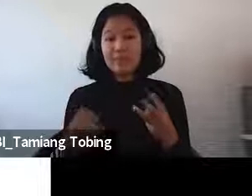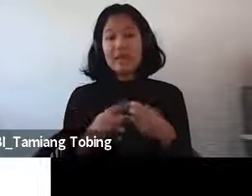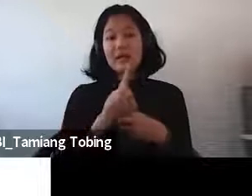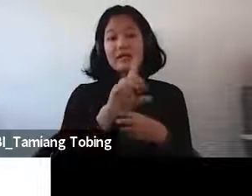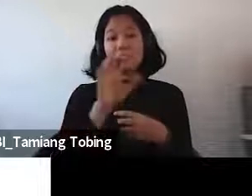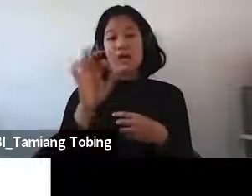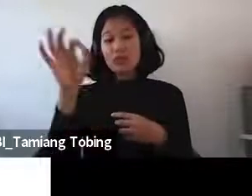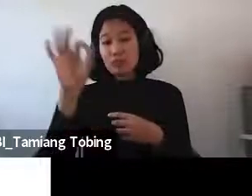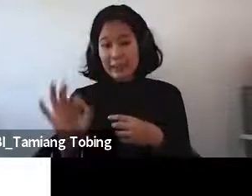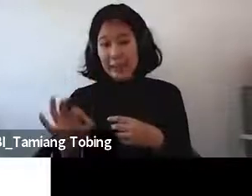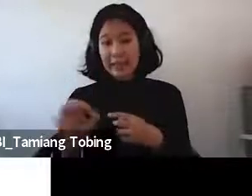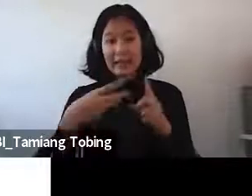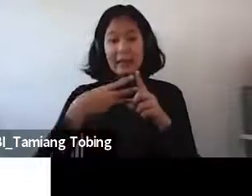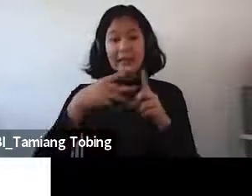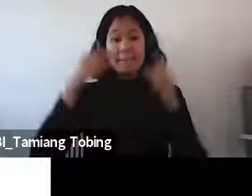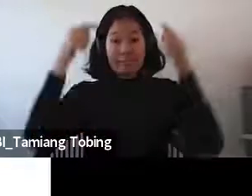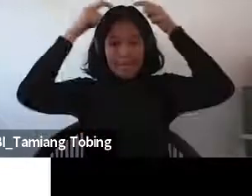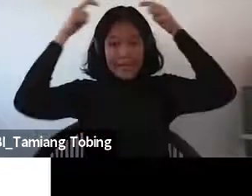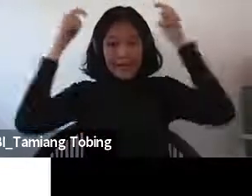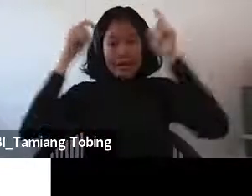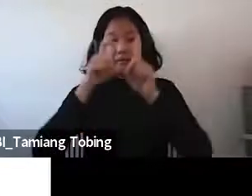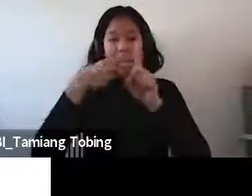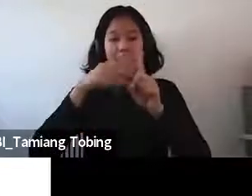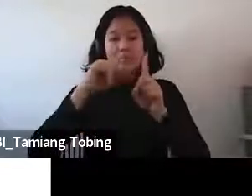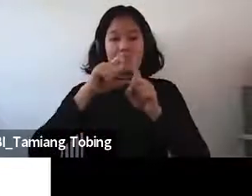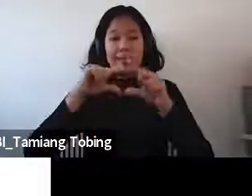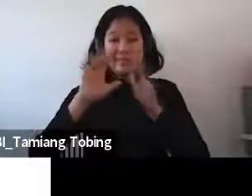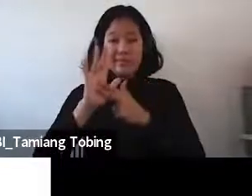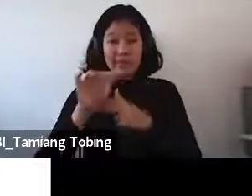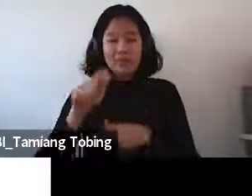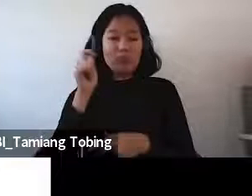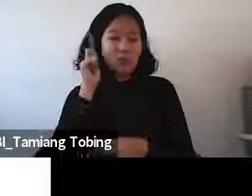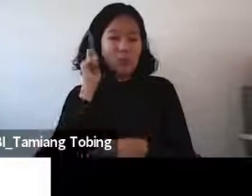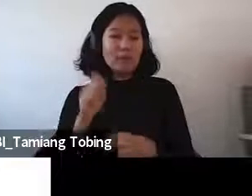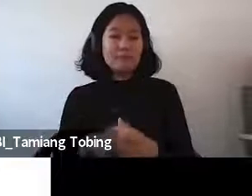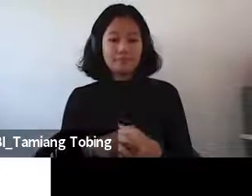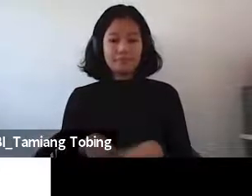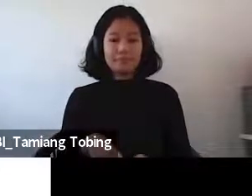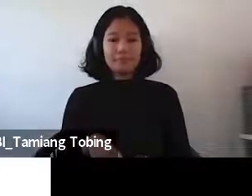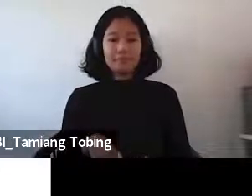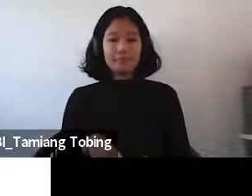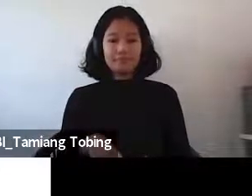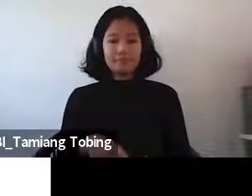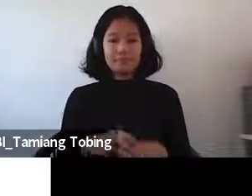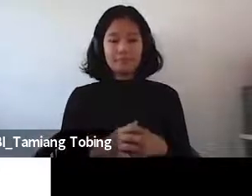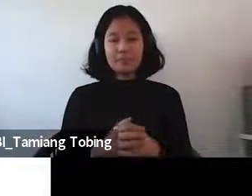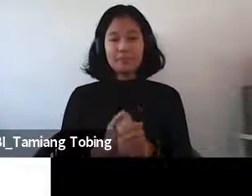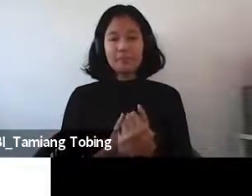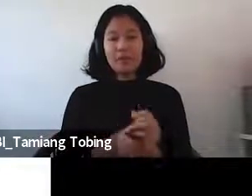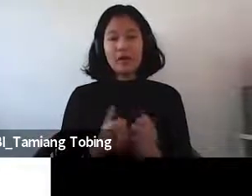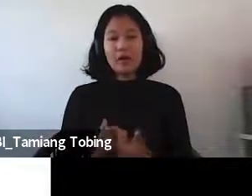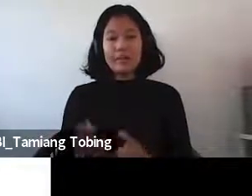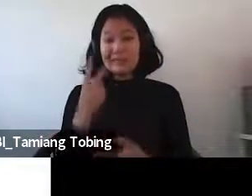100% bidan itu adalah 100% bidan itu adalah perempuan, gitu ya. Kalau kita